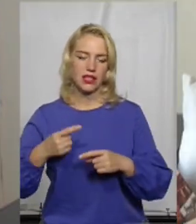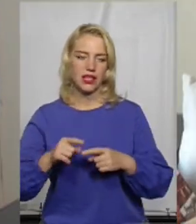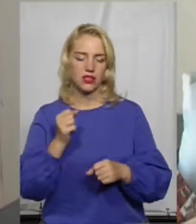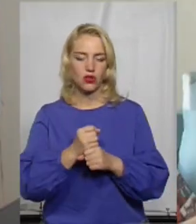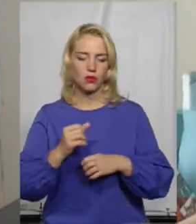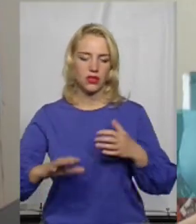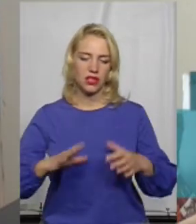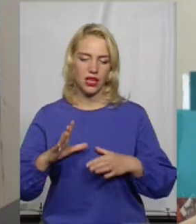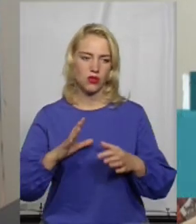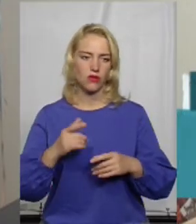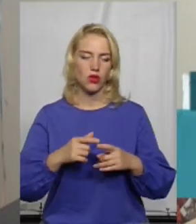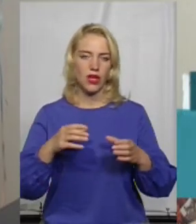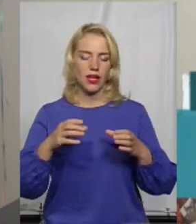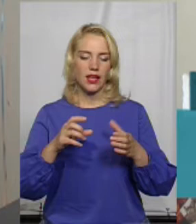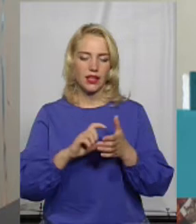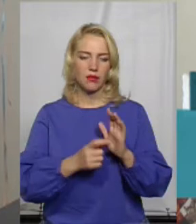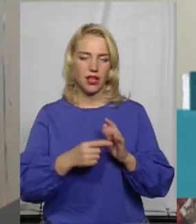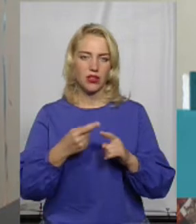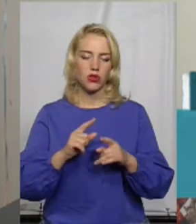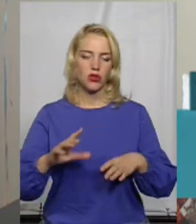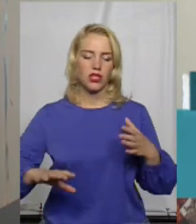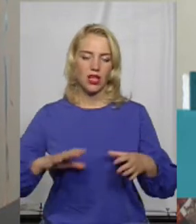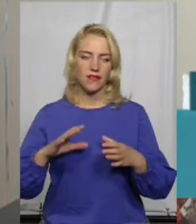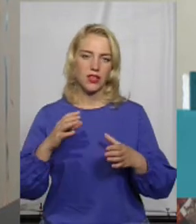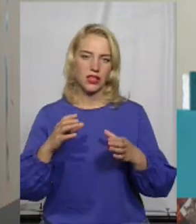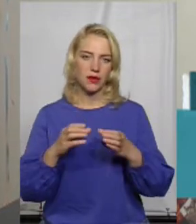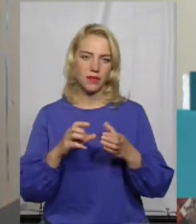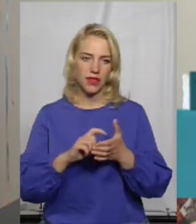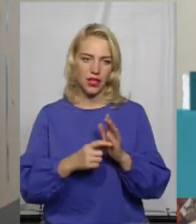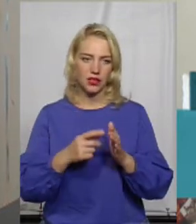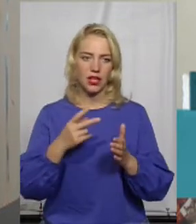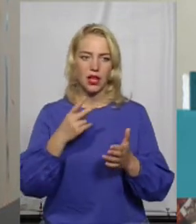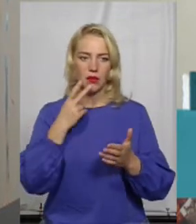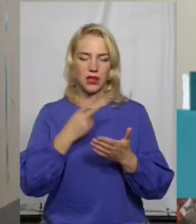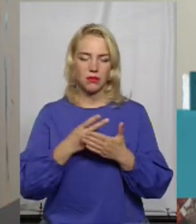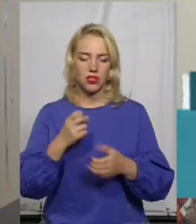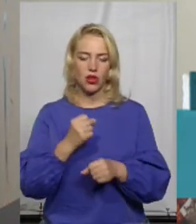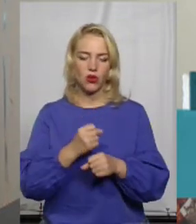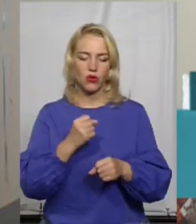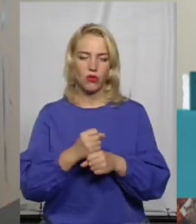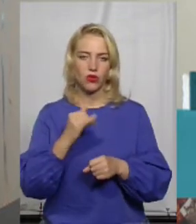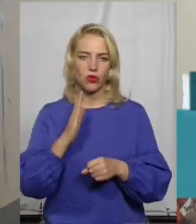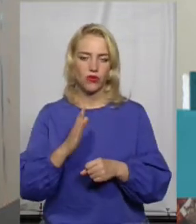кризові кімнати. Тренінгова кімната передбачає роботу в групах, роботу з